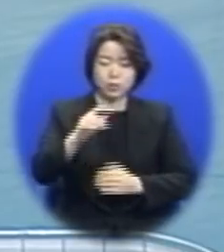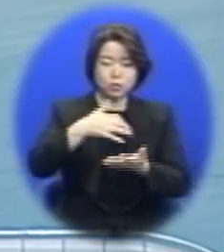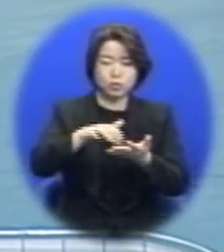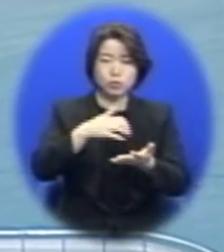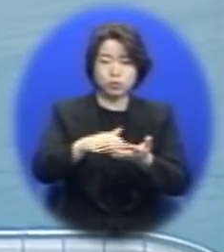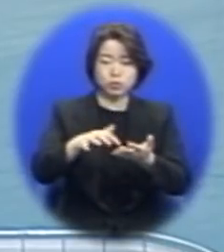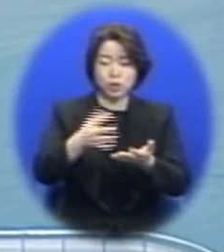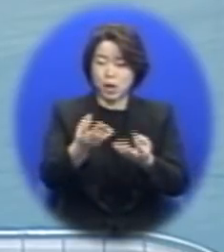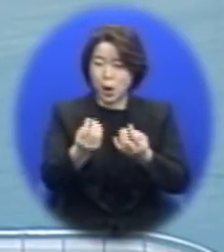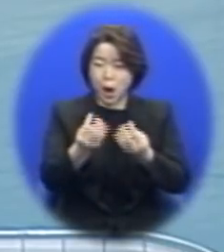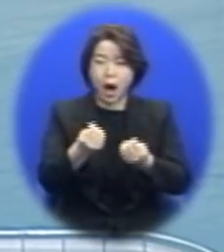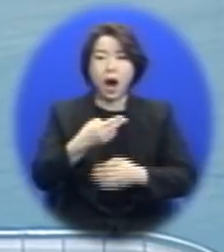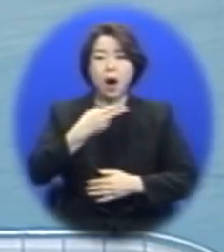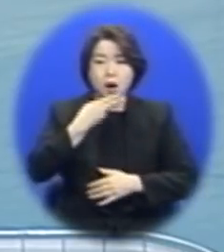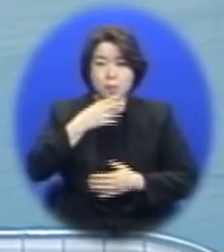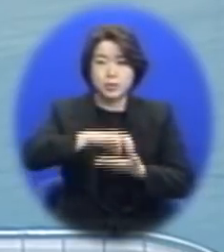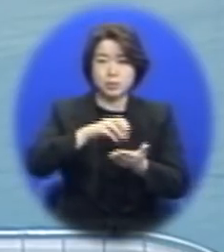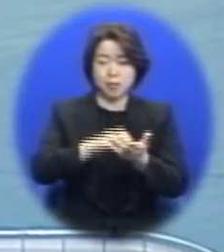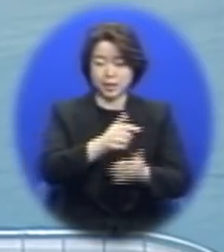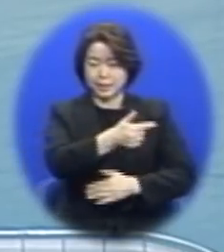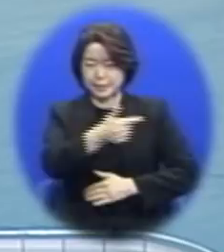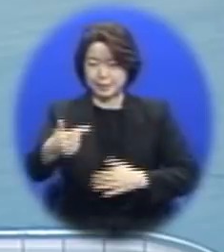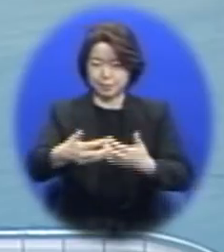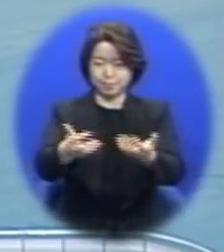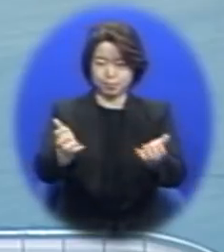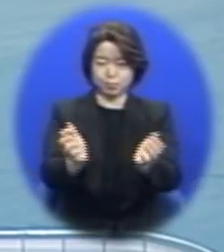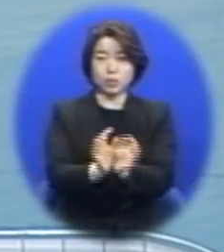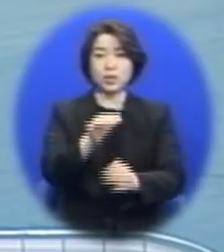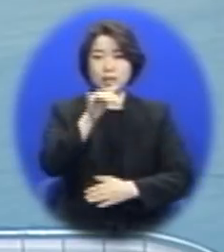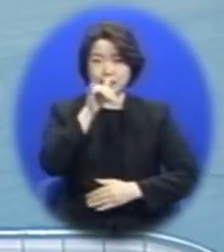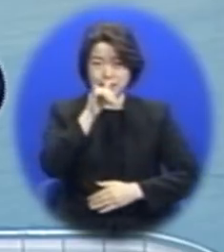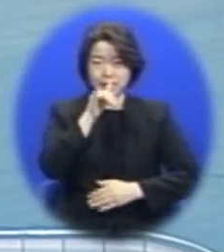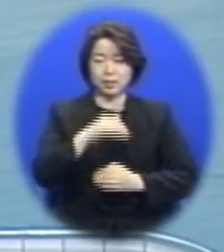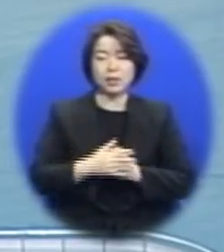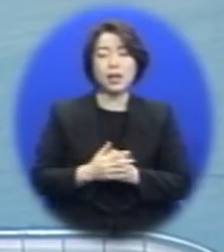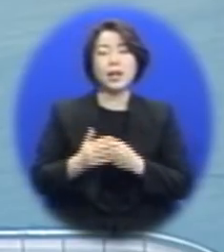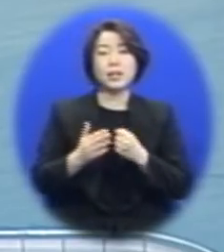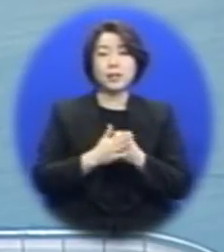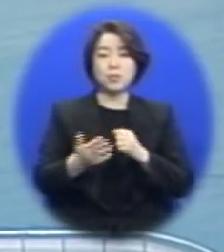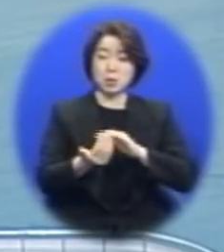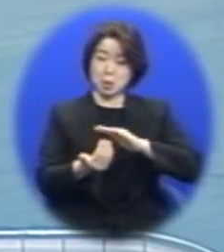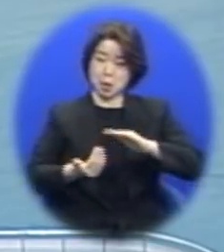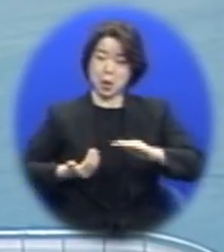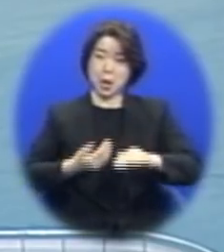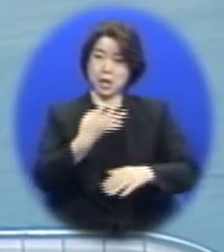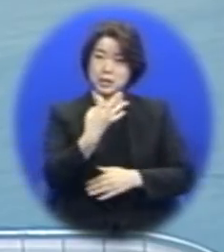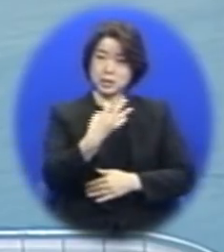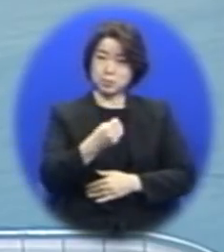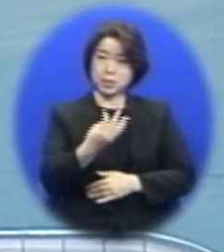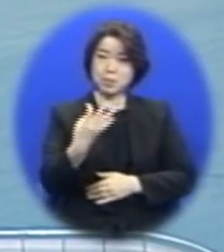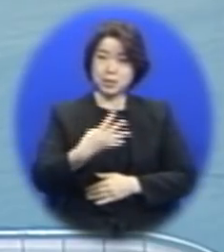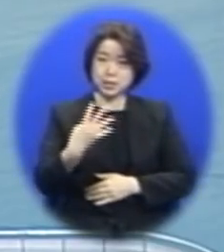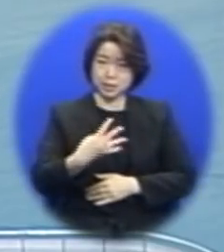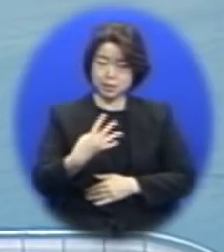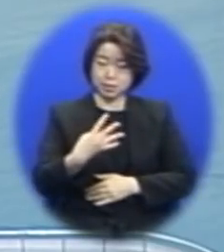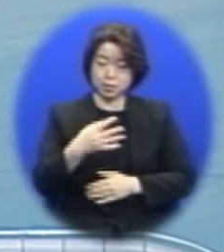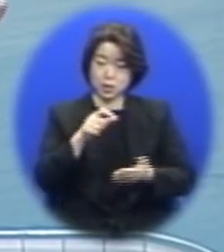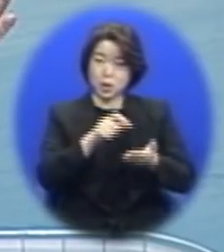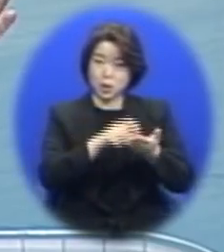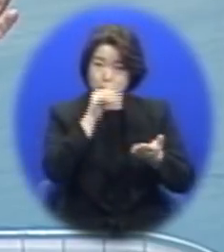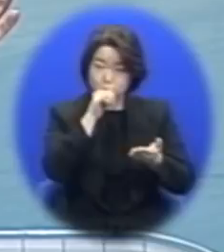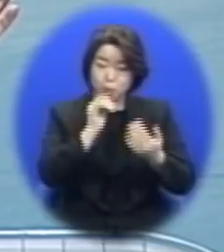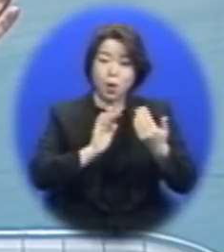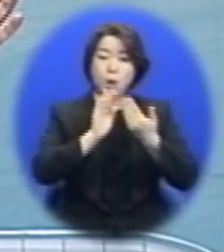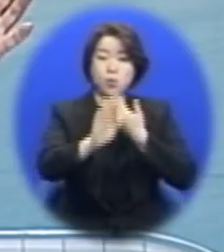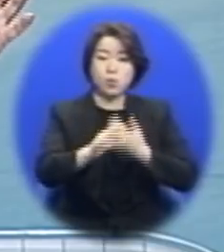수 없을 만큼 큰 무리가 있었습니다. 그러니까 앞에는 14만 4천 명이 나오고 뒤에는 셀 수도 없을 만큼